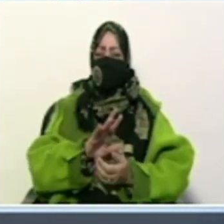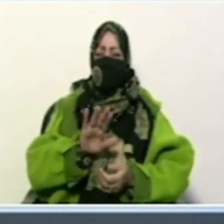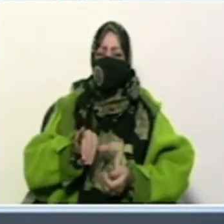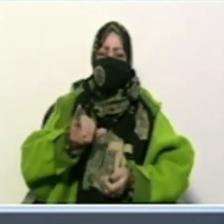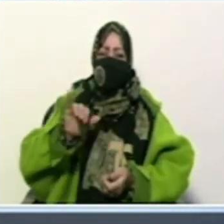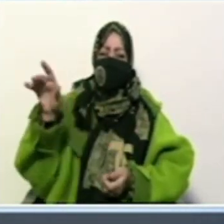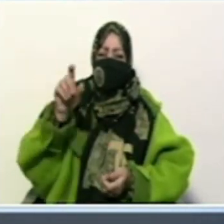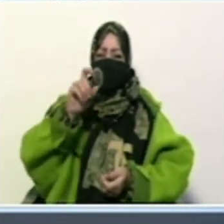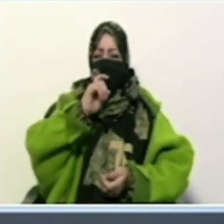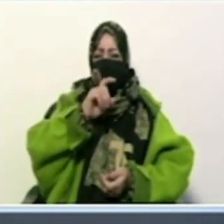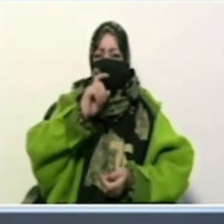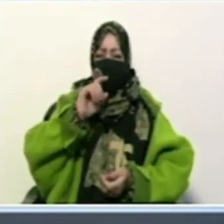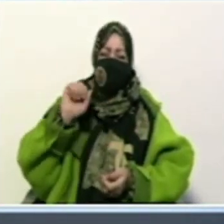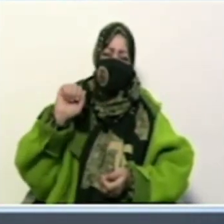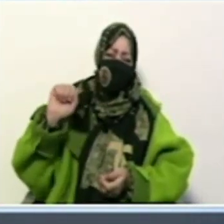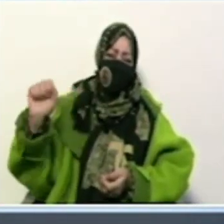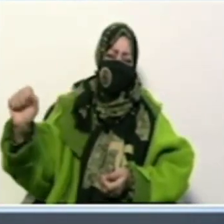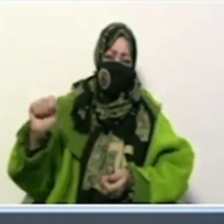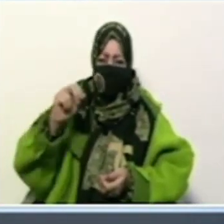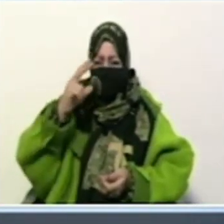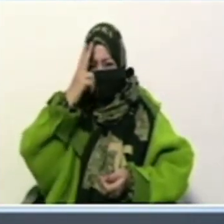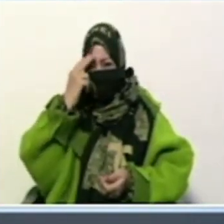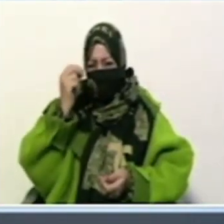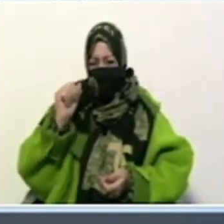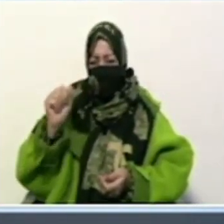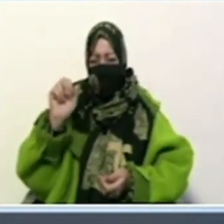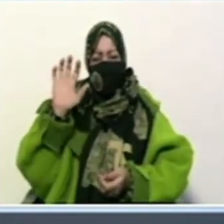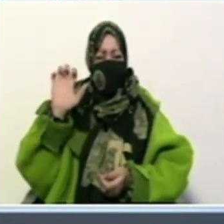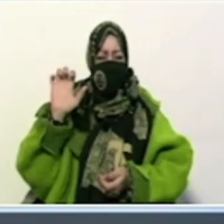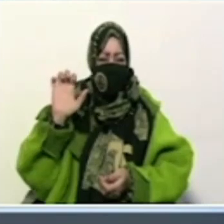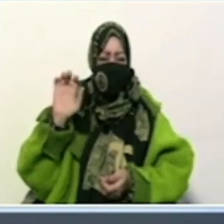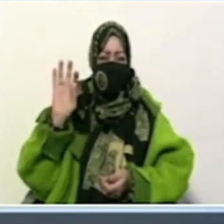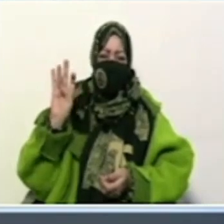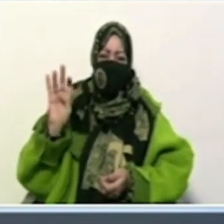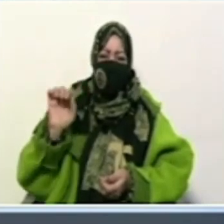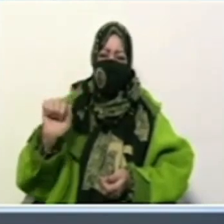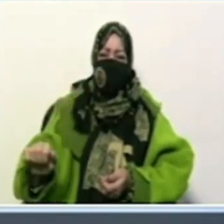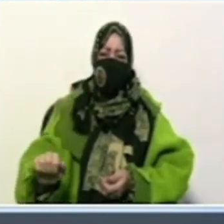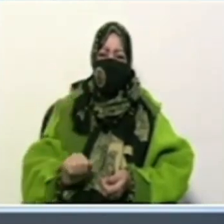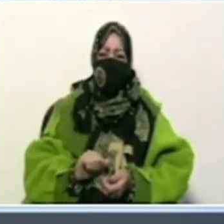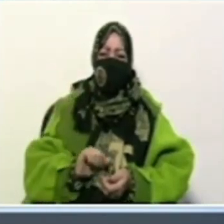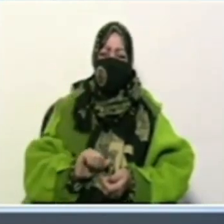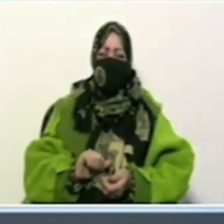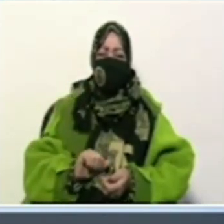نقول إلحاد أو إنكار للمولى عز وجل من أصلها، وإنكار